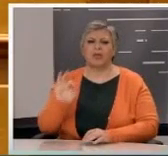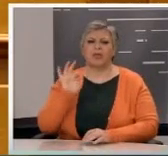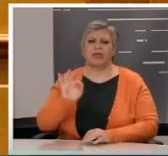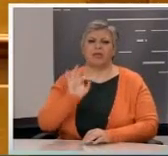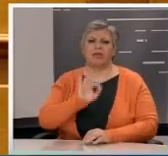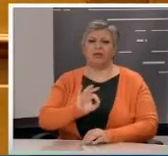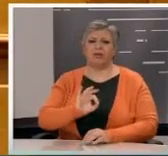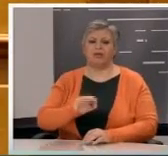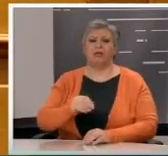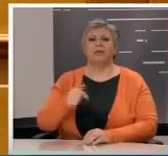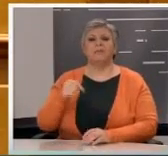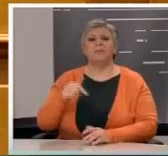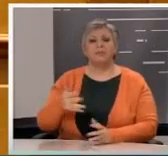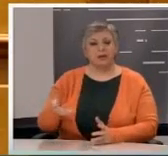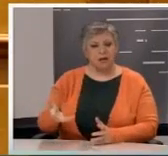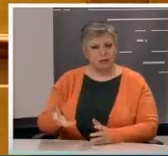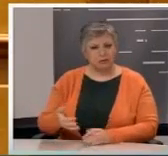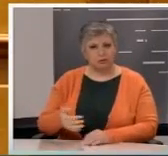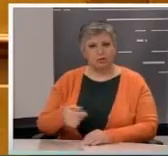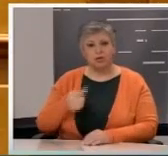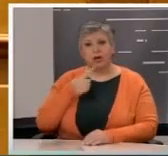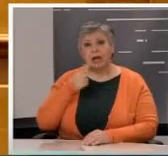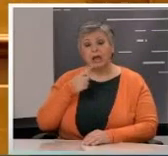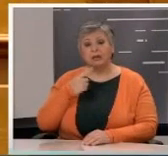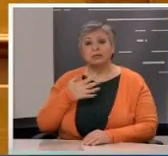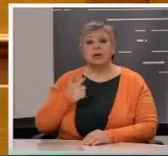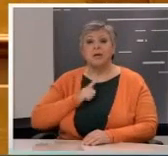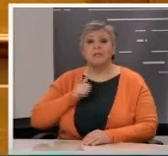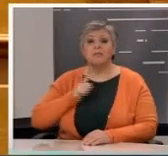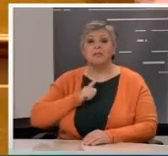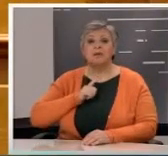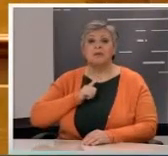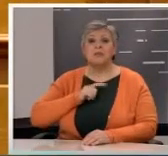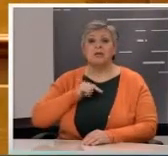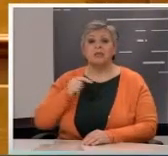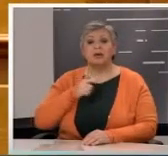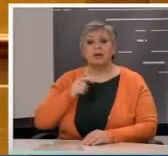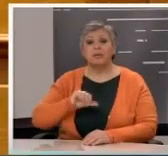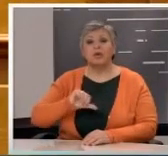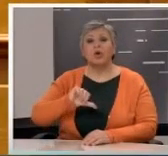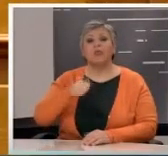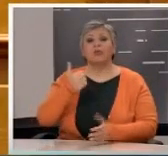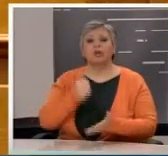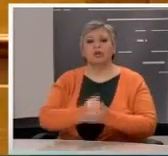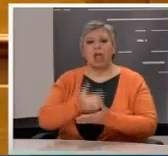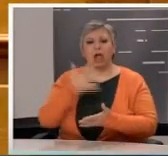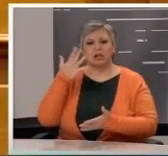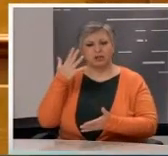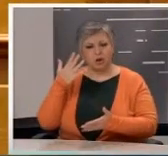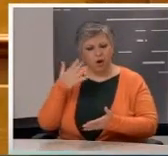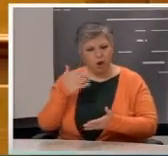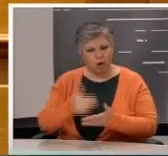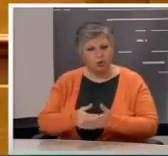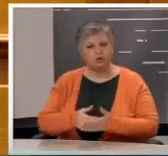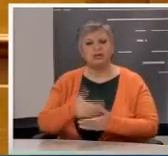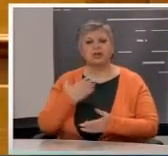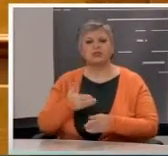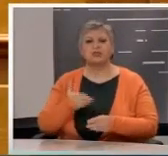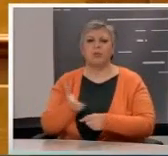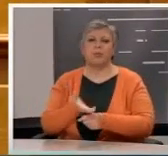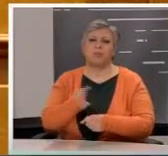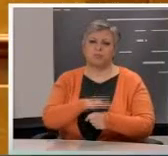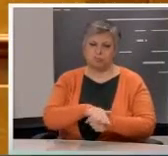στην αναμονή για πτώση της κυβέρνησης κατά την πρώτη αξιολόγηση. Δεν θα κλείσει πρώτη αξιολόγηση, έκλεισε πρώτη αξιολόγηση. Στη συνέχεια,